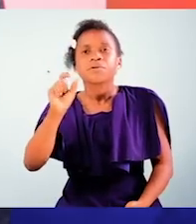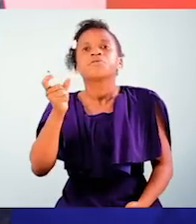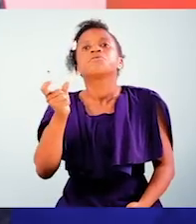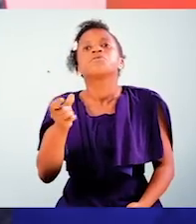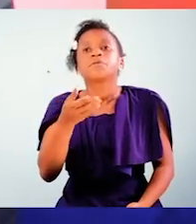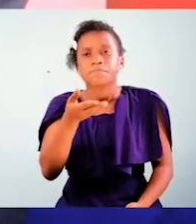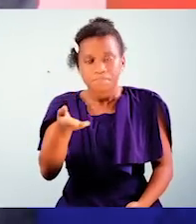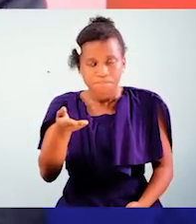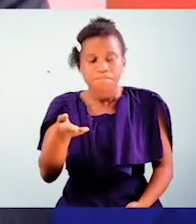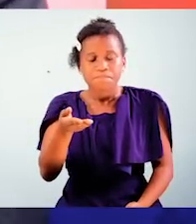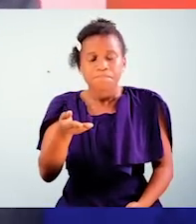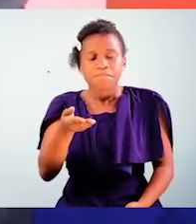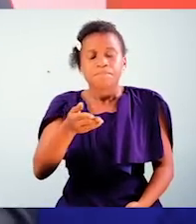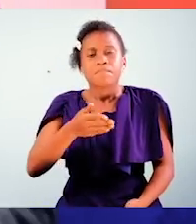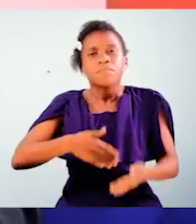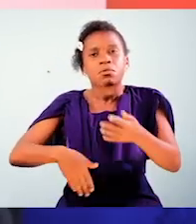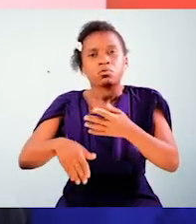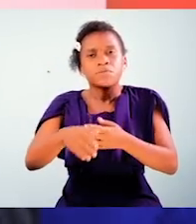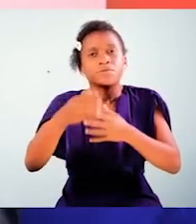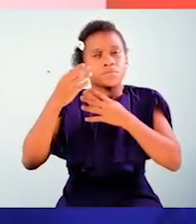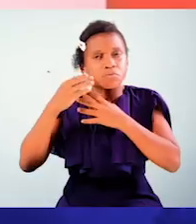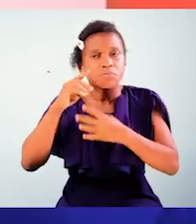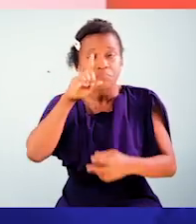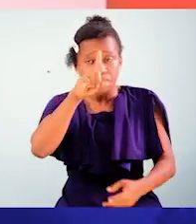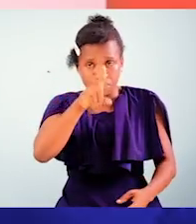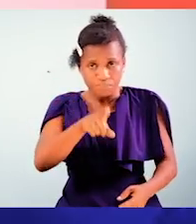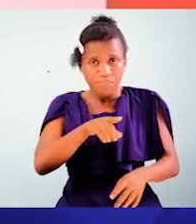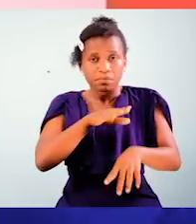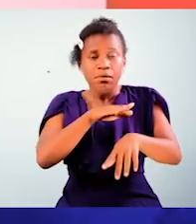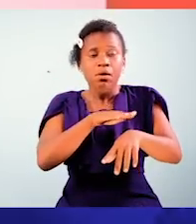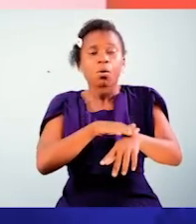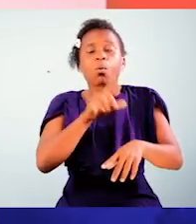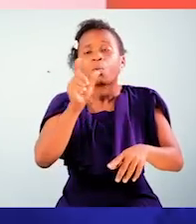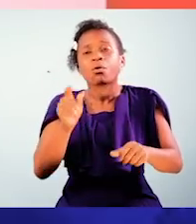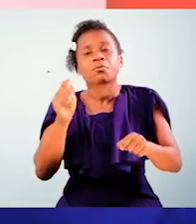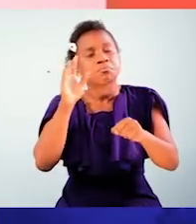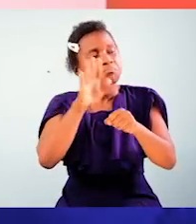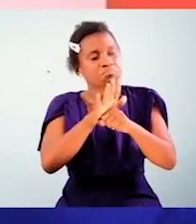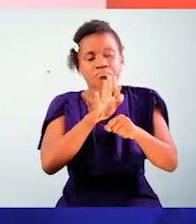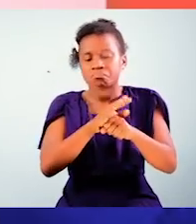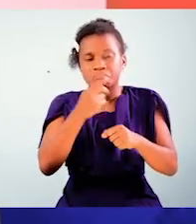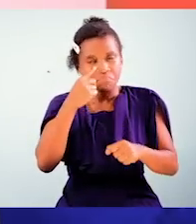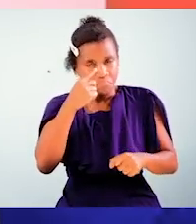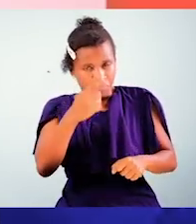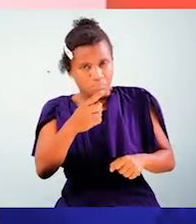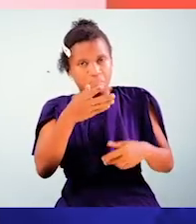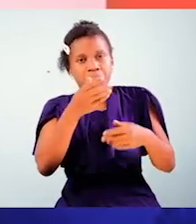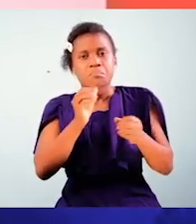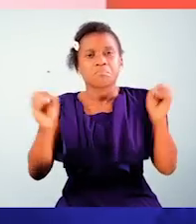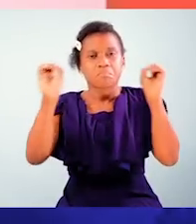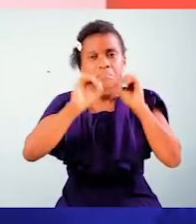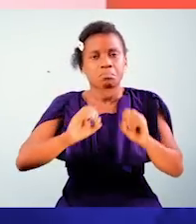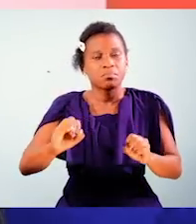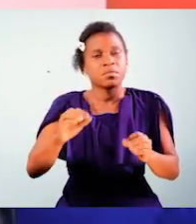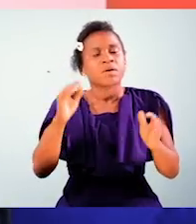CAG. Na kwenye kupitia majukumu yake leo haswa tutagusa maeneo ambayo wengi pengine huwa hawayatazami, ikiwemo